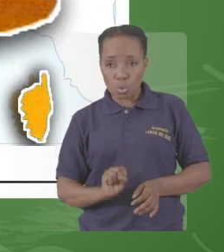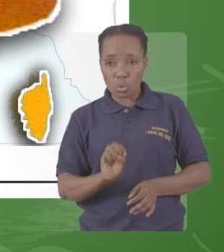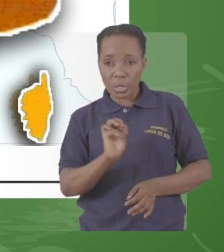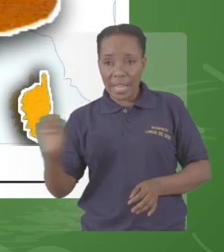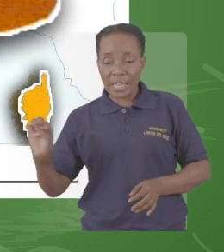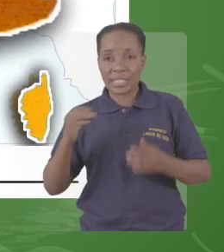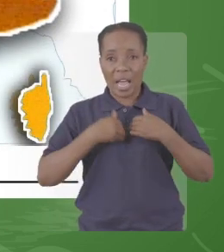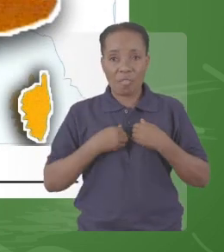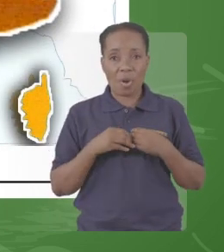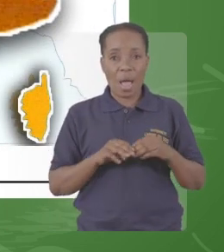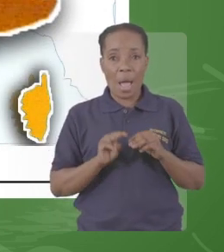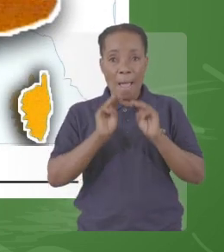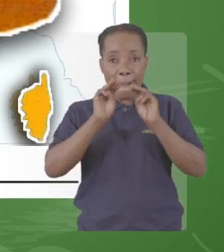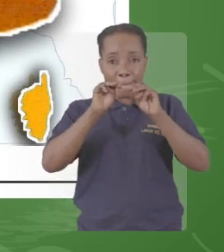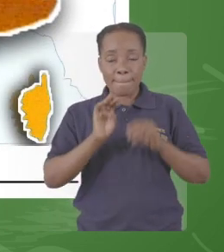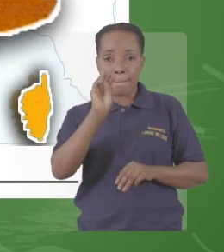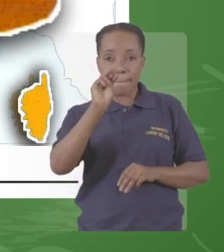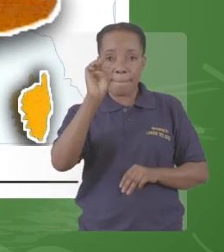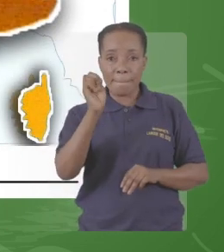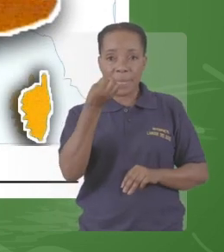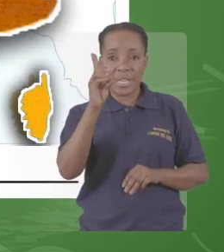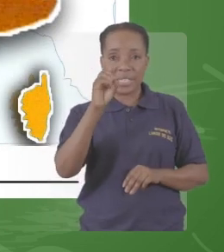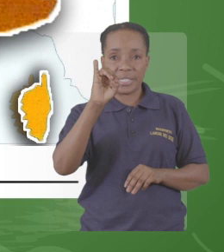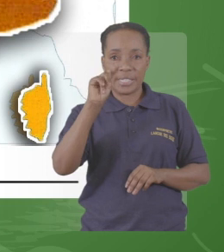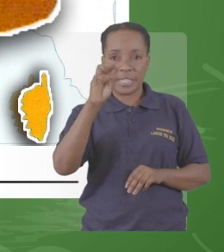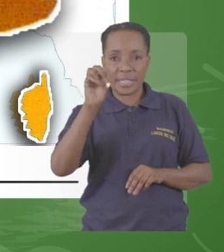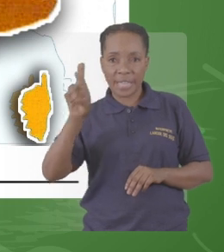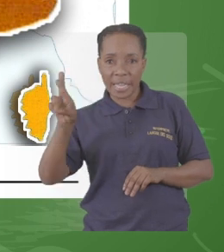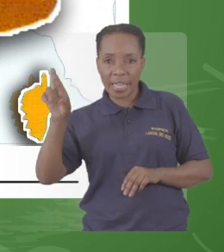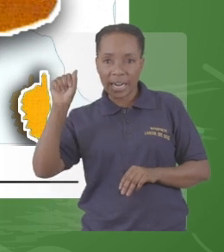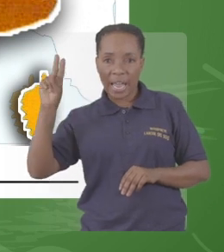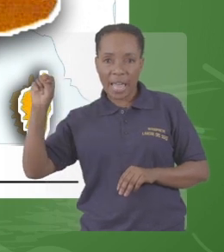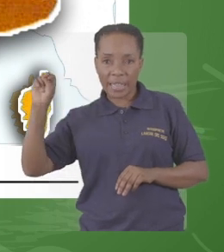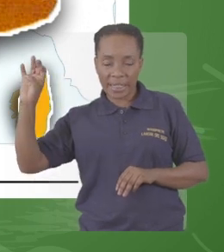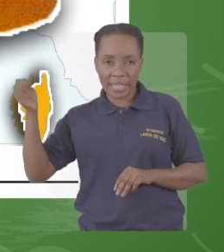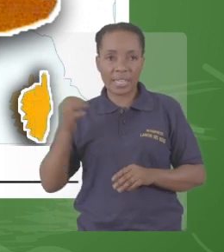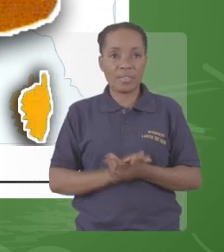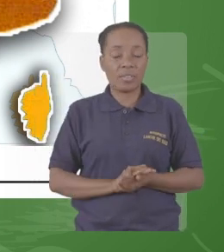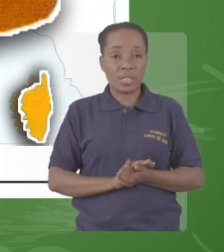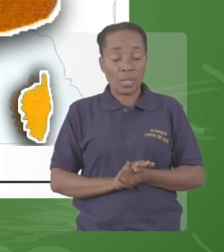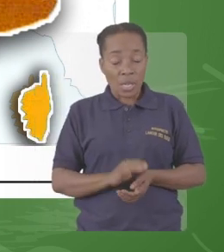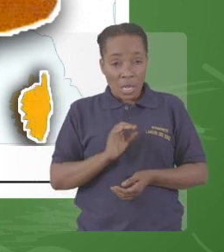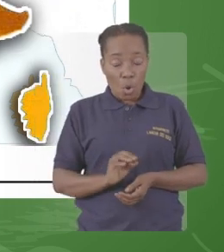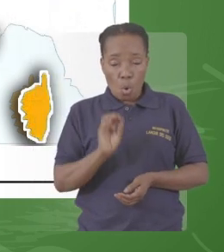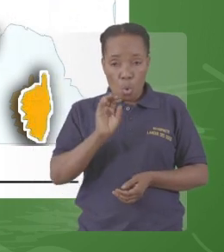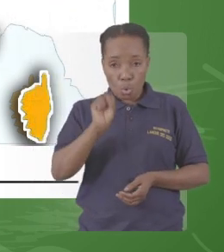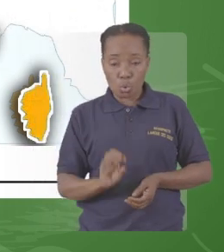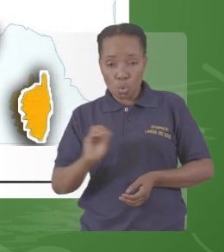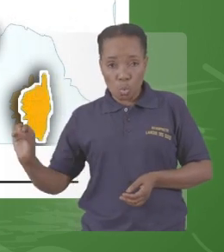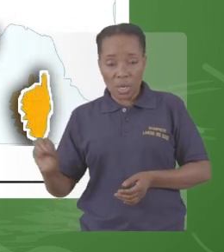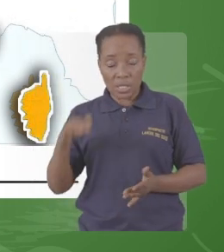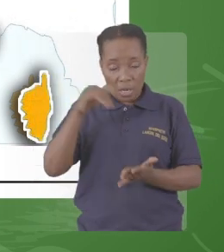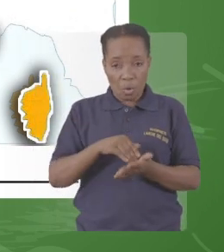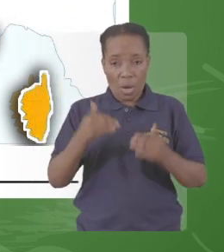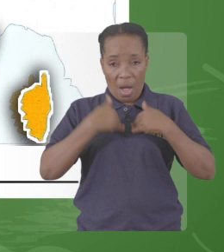domaine de montagne, au sud-est aussi, et au sud-ouest, dans les zones de montagne en particulier. Ces